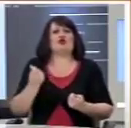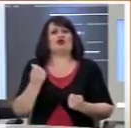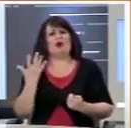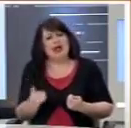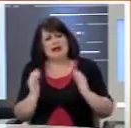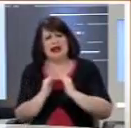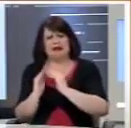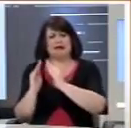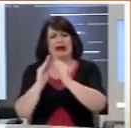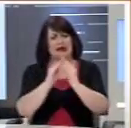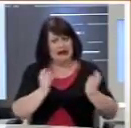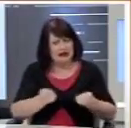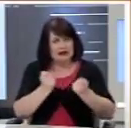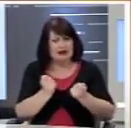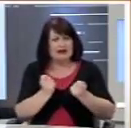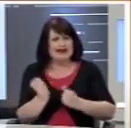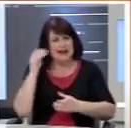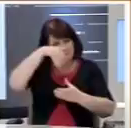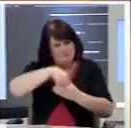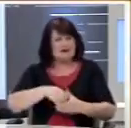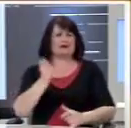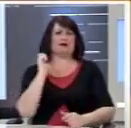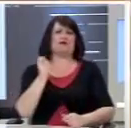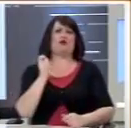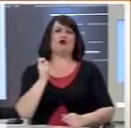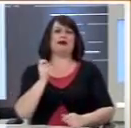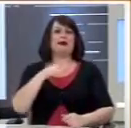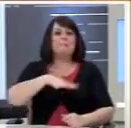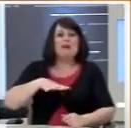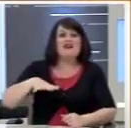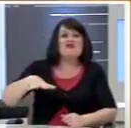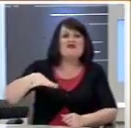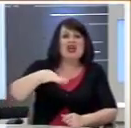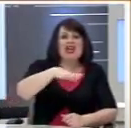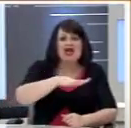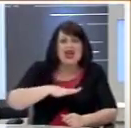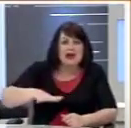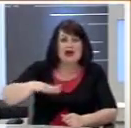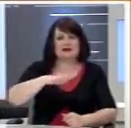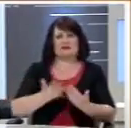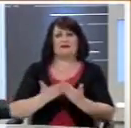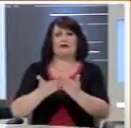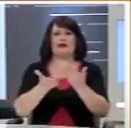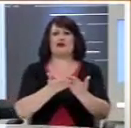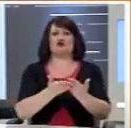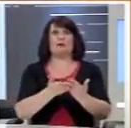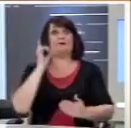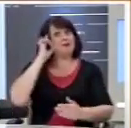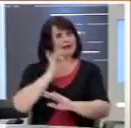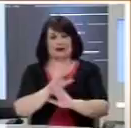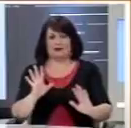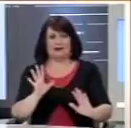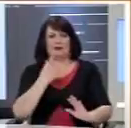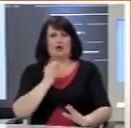και να το ενσωματώσουμε στην πολιτική μας, την περιφερειακή και την κλαδική. Δεν το καταλαβαίνετε γιατί